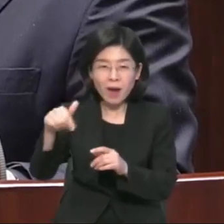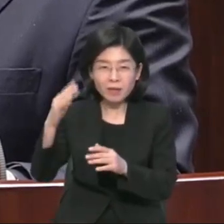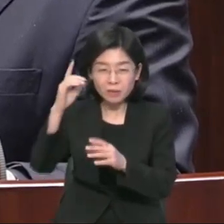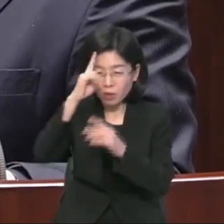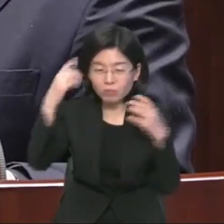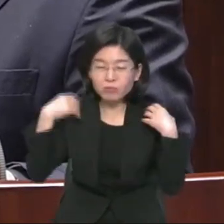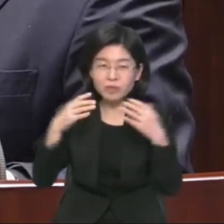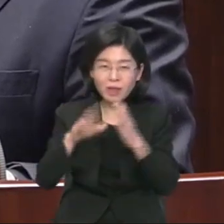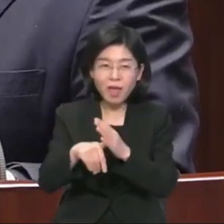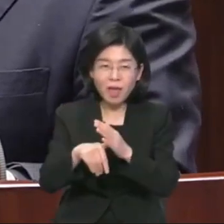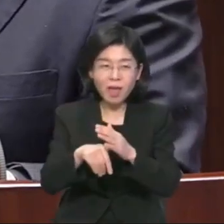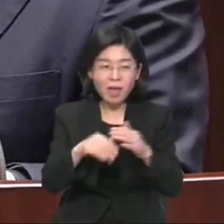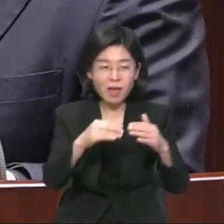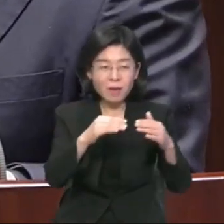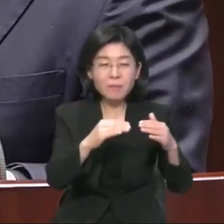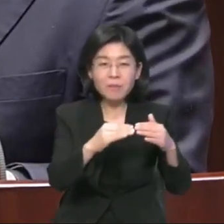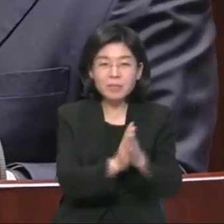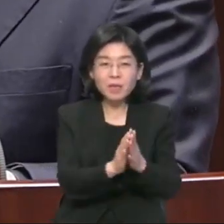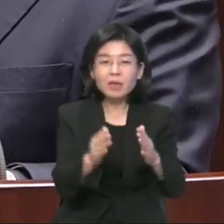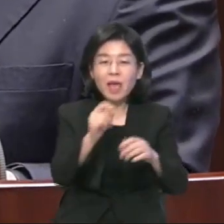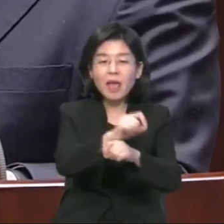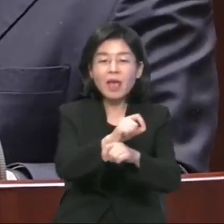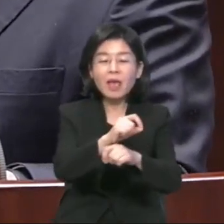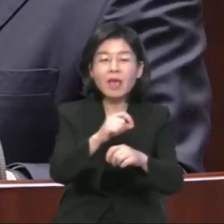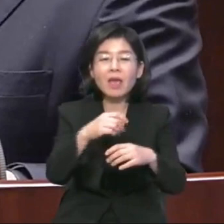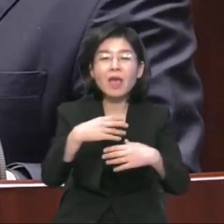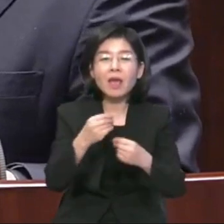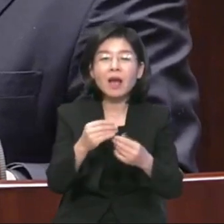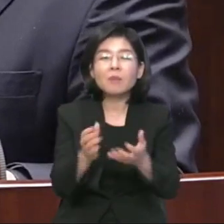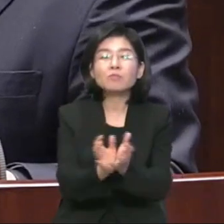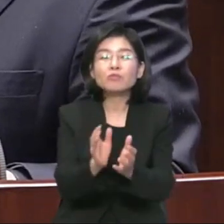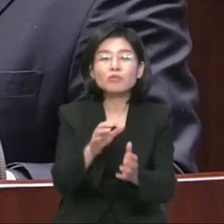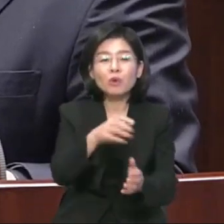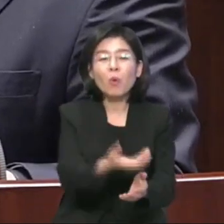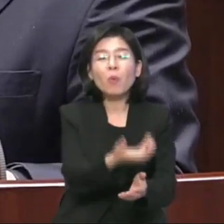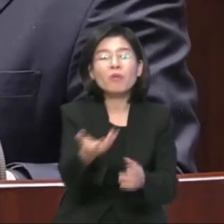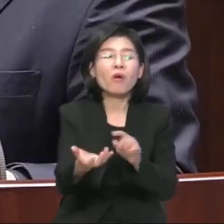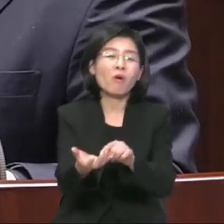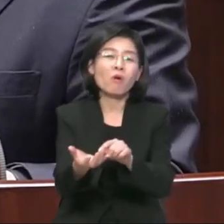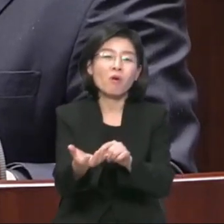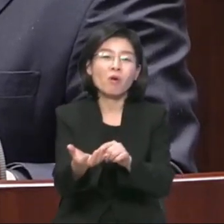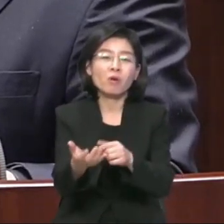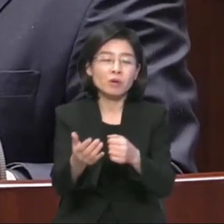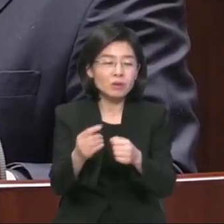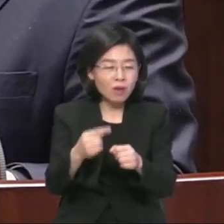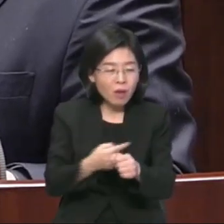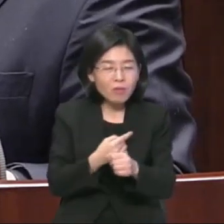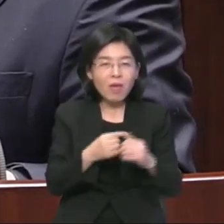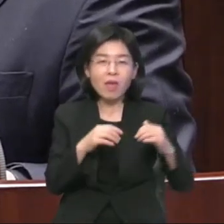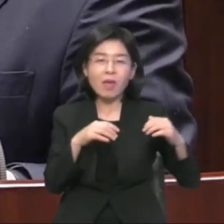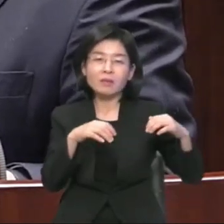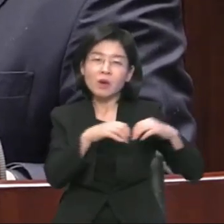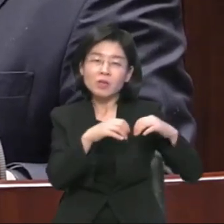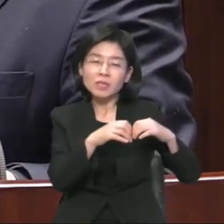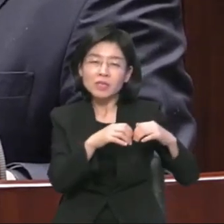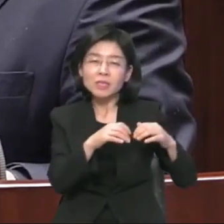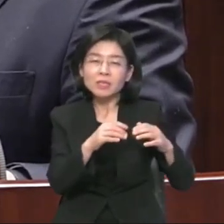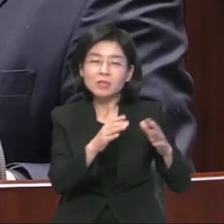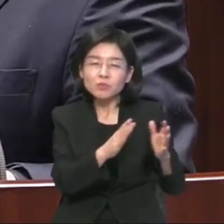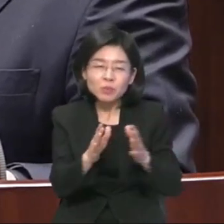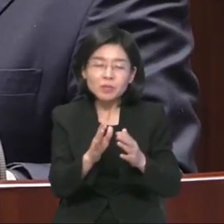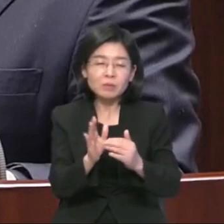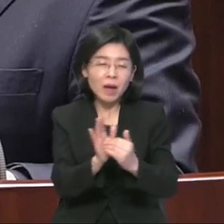행안부로 보냈습니다. 그러니까 지금 국장급으로 하향되고 전시회조차도 전쟁을 지원하고